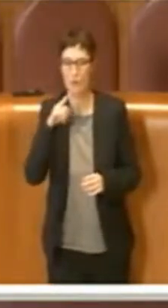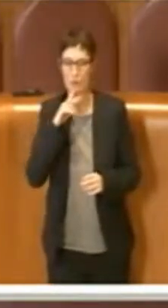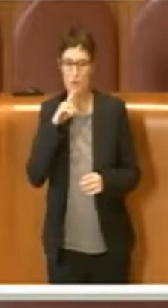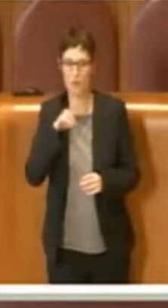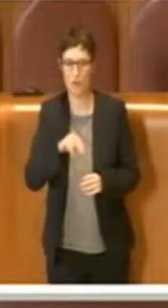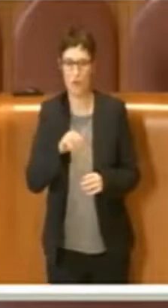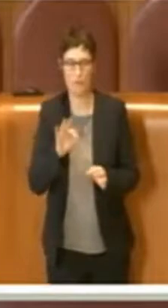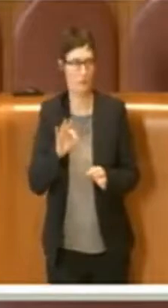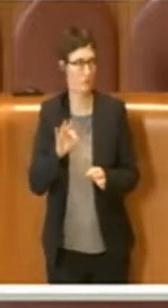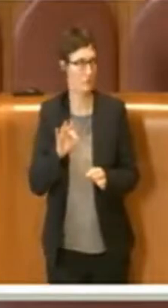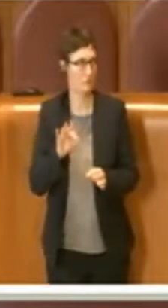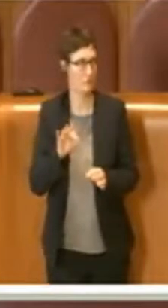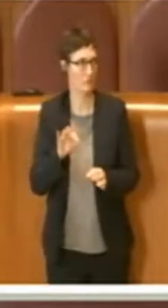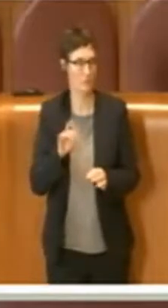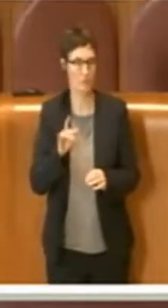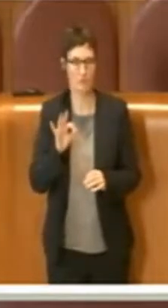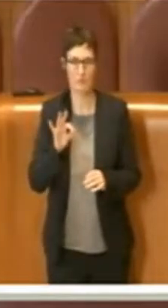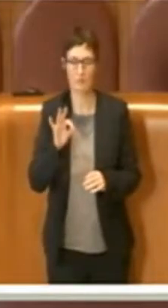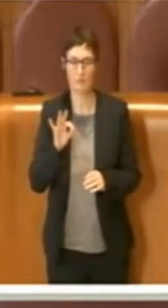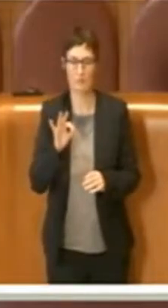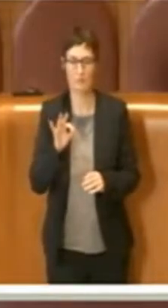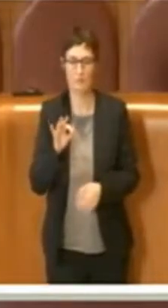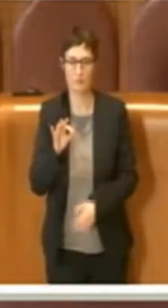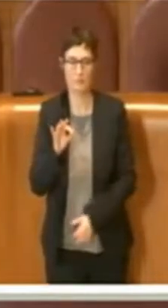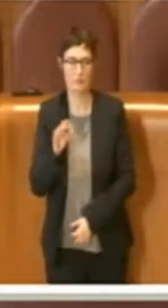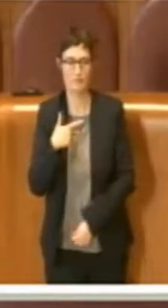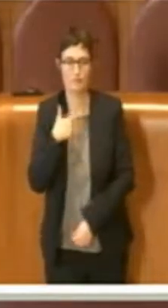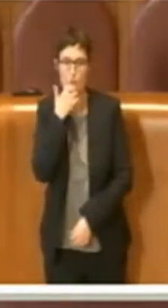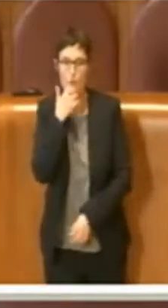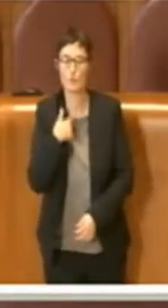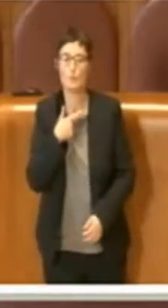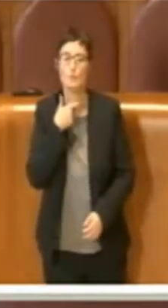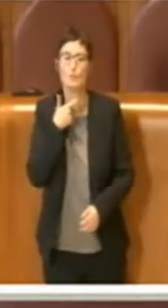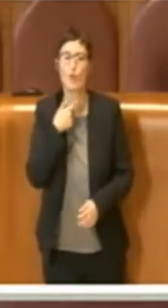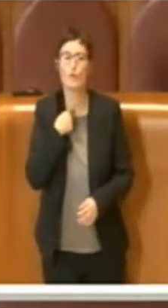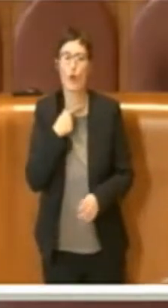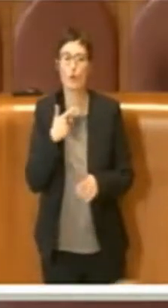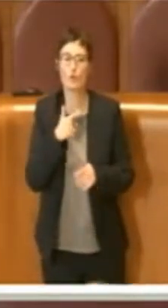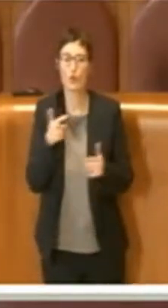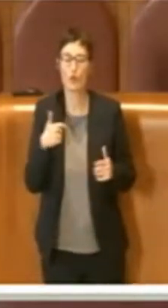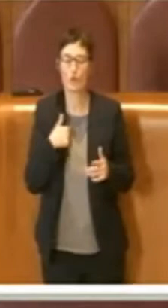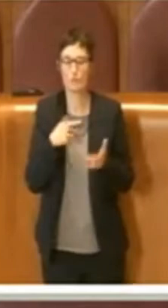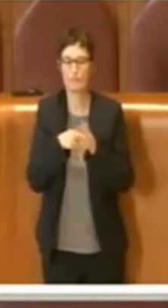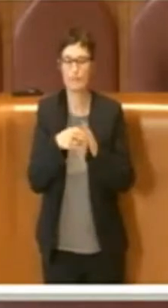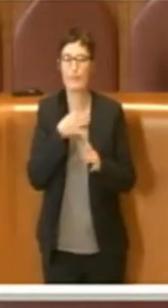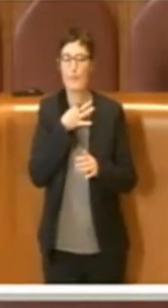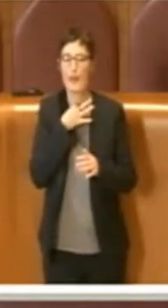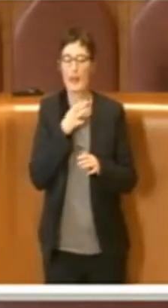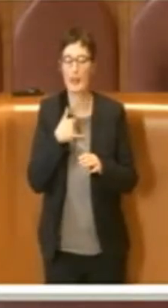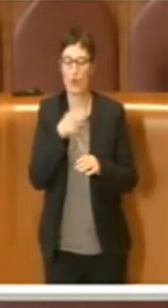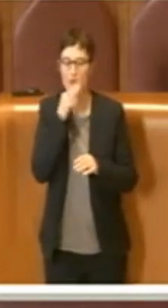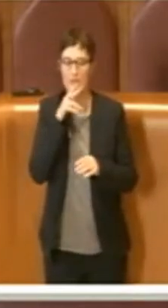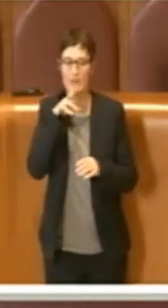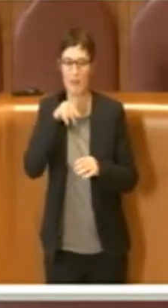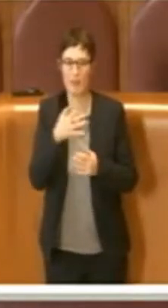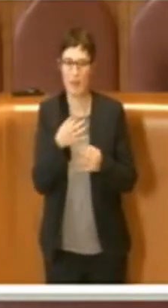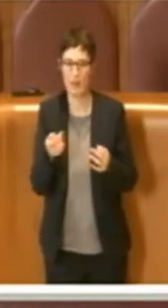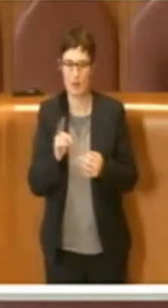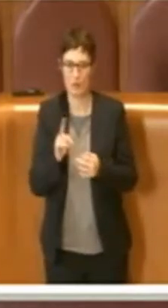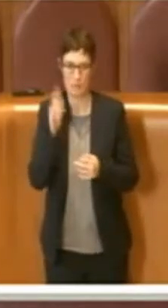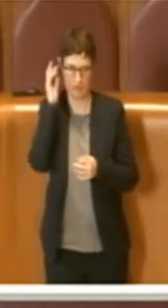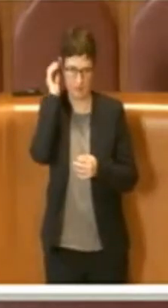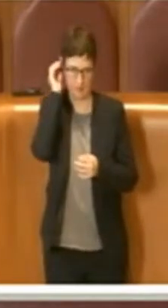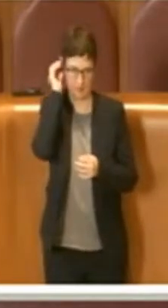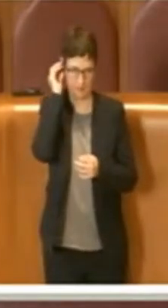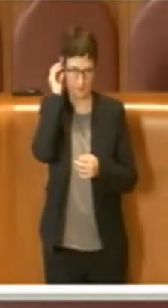per l'assenza di voce ma purtroppo ho un problema o mal di gola insomma non riesco a parlare bene di fatto è